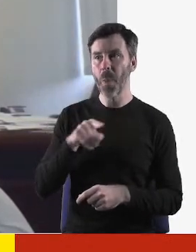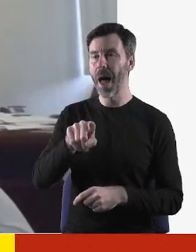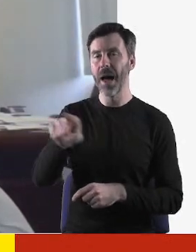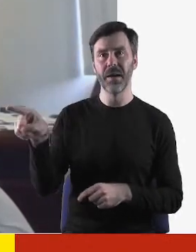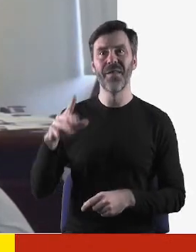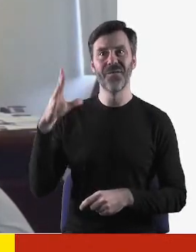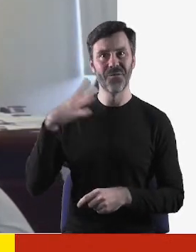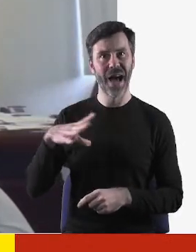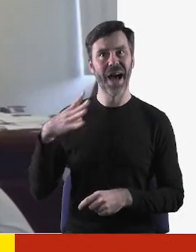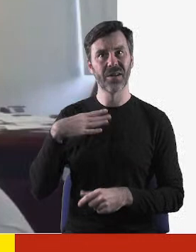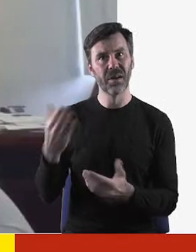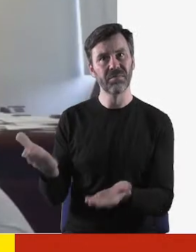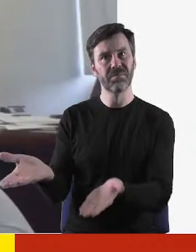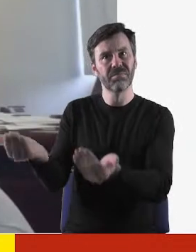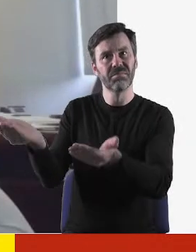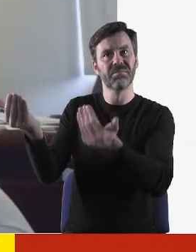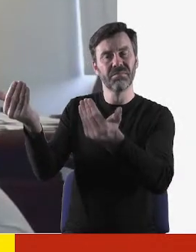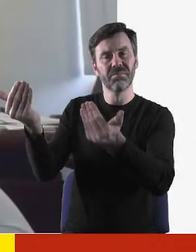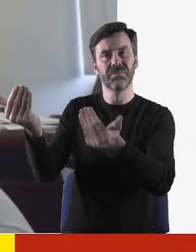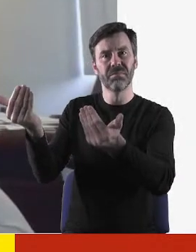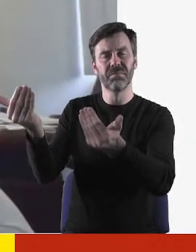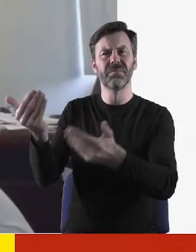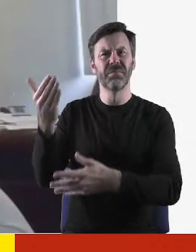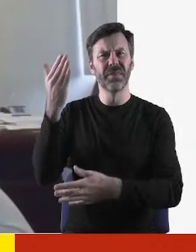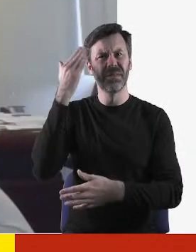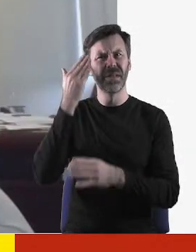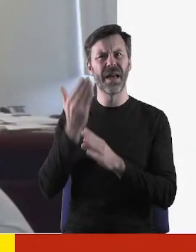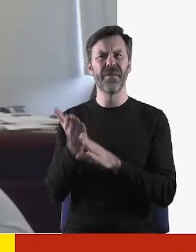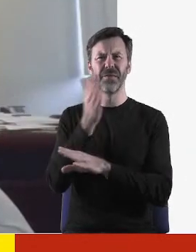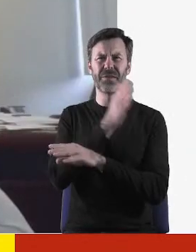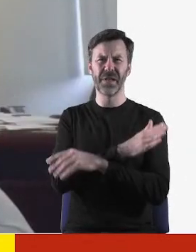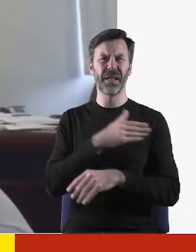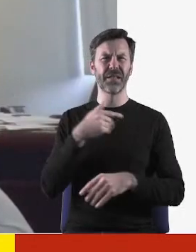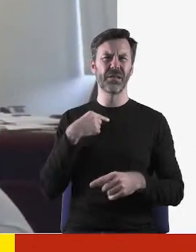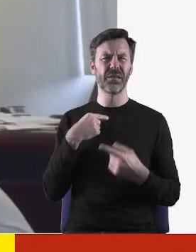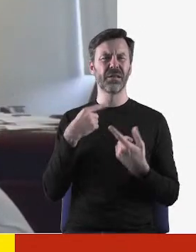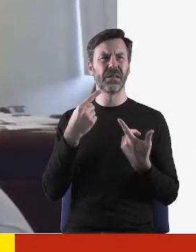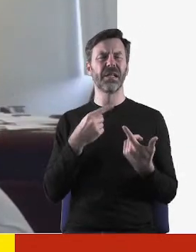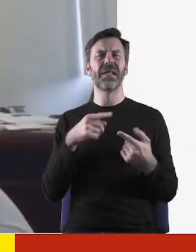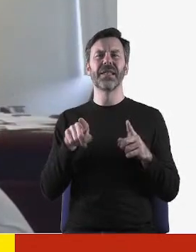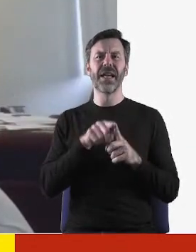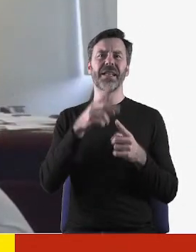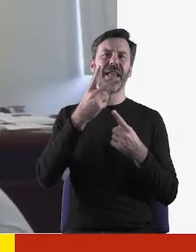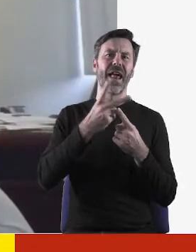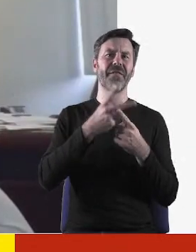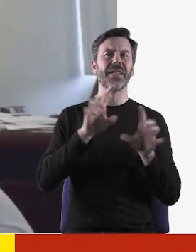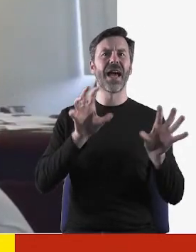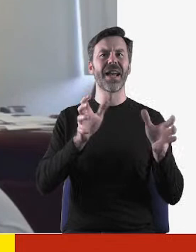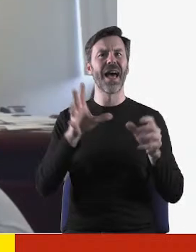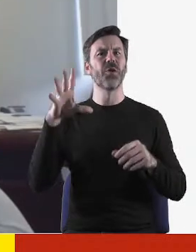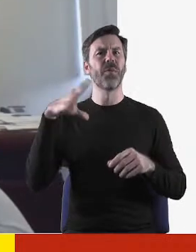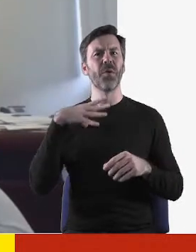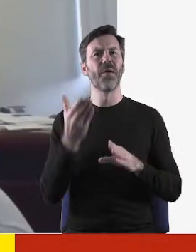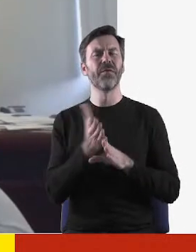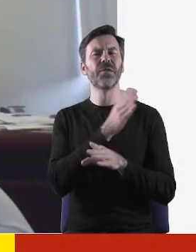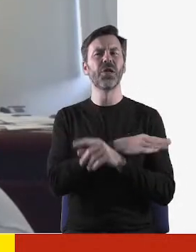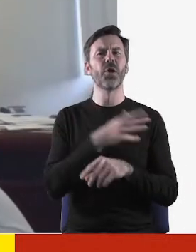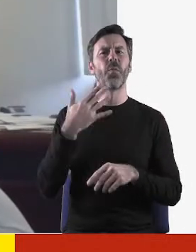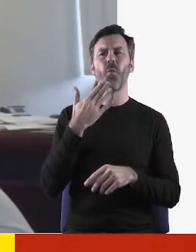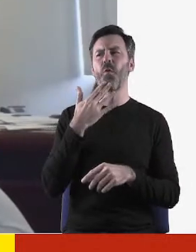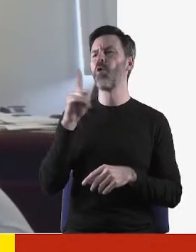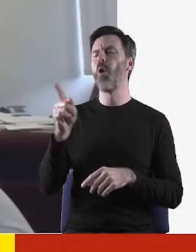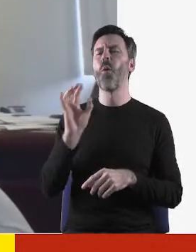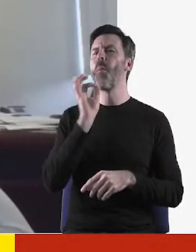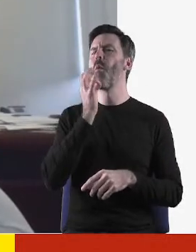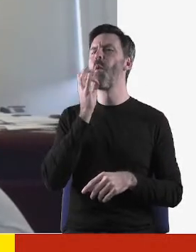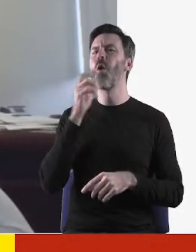tej pory no było takie przekonanie, które było również w mediach dość często omawiane, że osoby młodsze